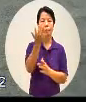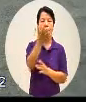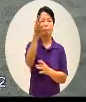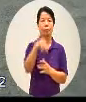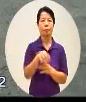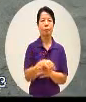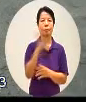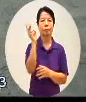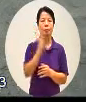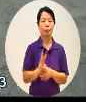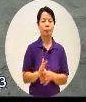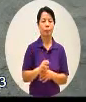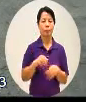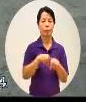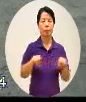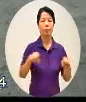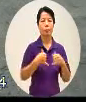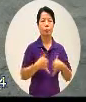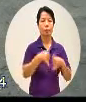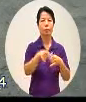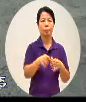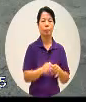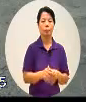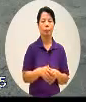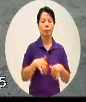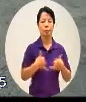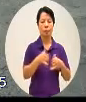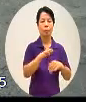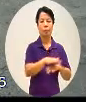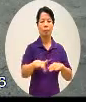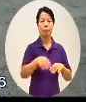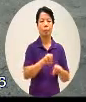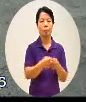水公路，你存这个路面，这弄安呢？